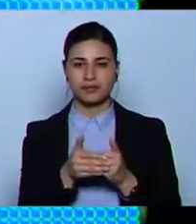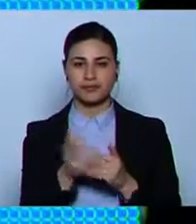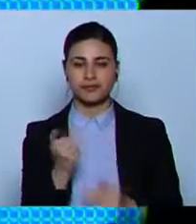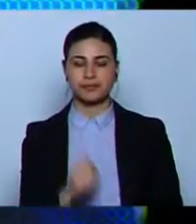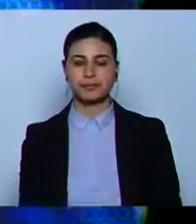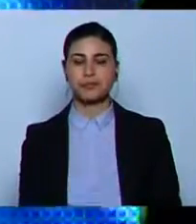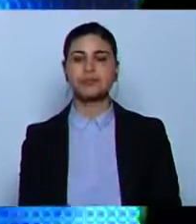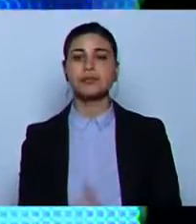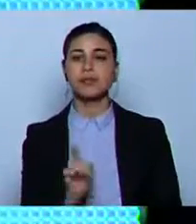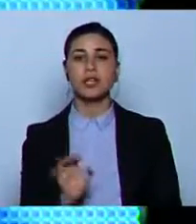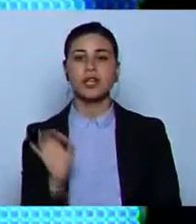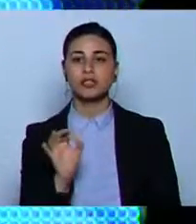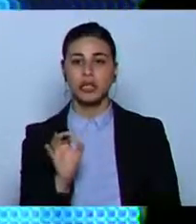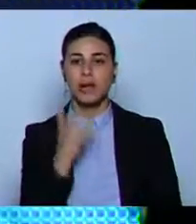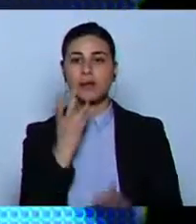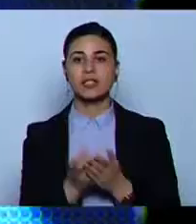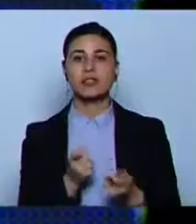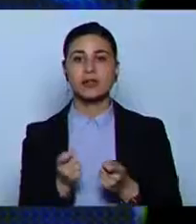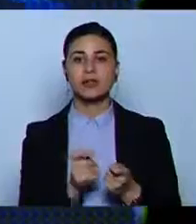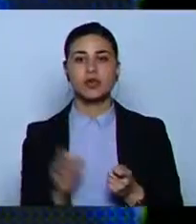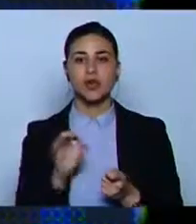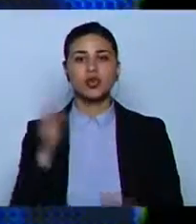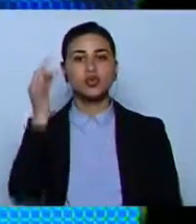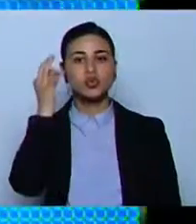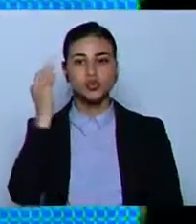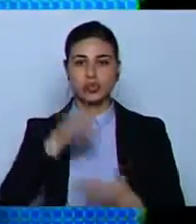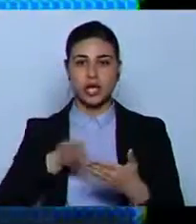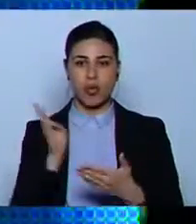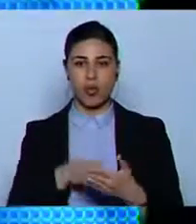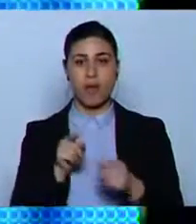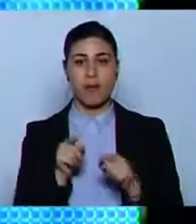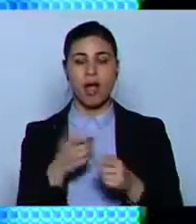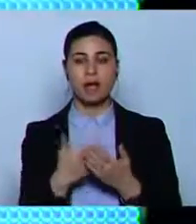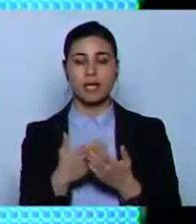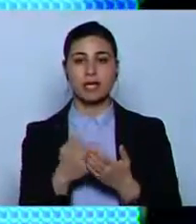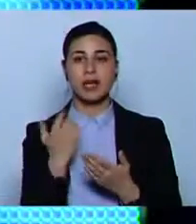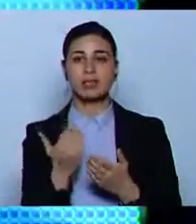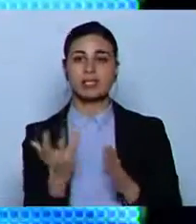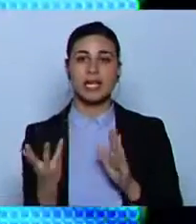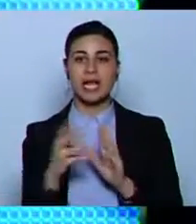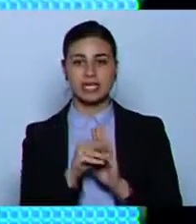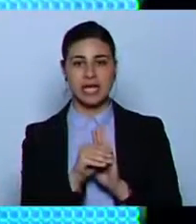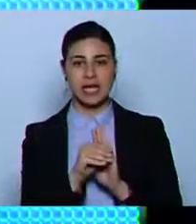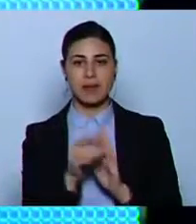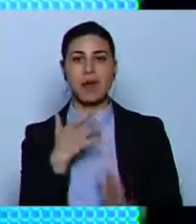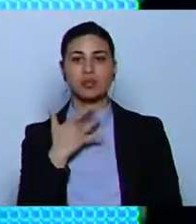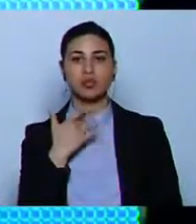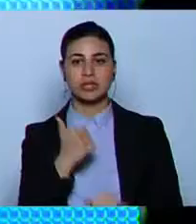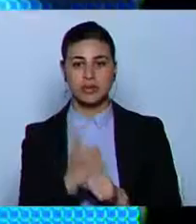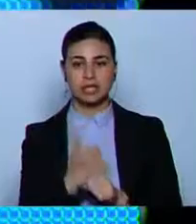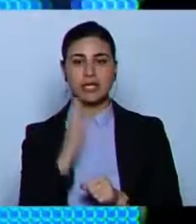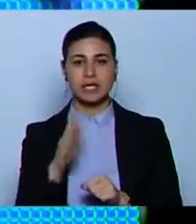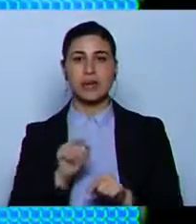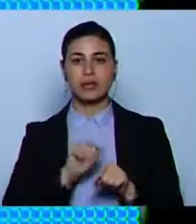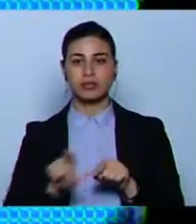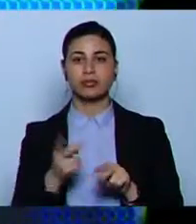შეეხება თვითმართველი ქალაქ ზუგდიდის გაუქმებას, ამ შემთხვევაში მის გაერთიანებას თემის მუნიციპალიტეტთან მოყვება